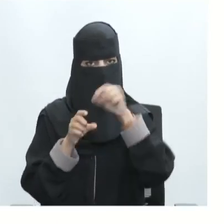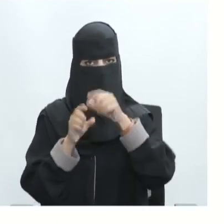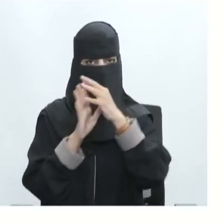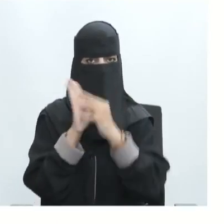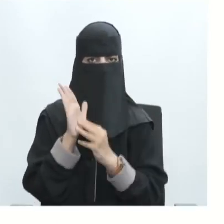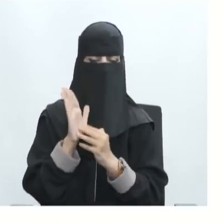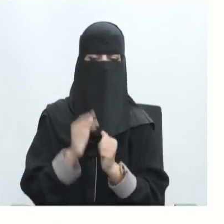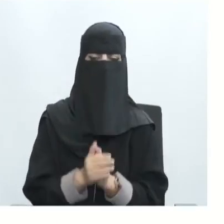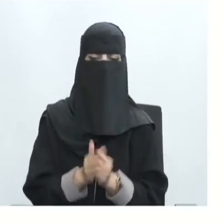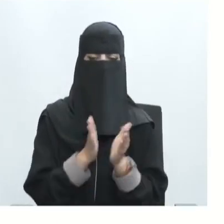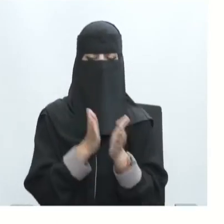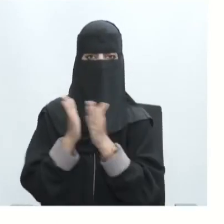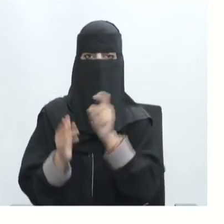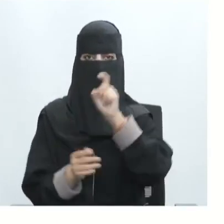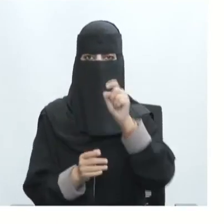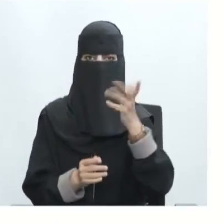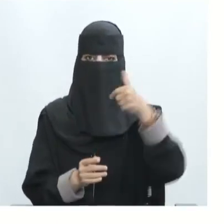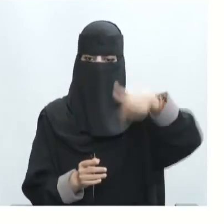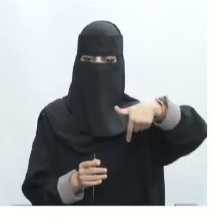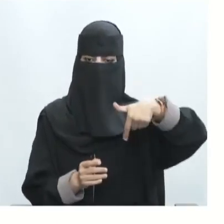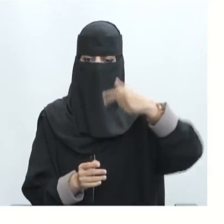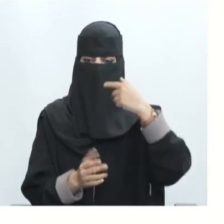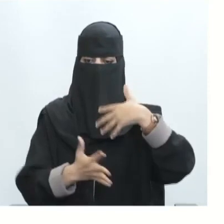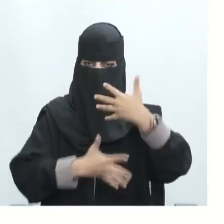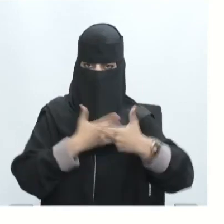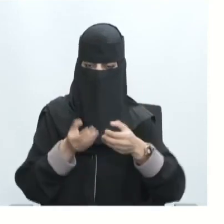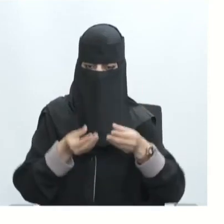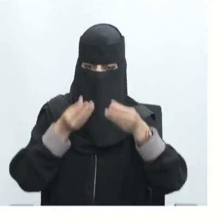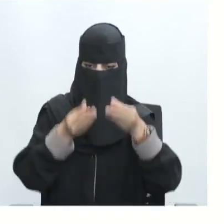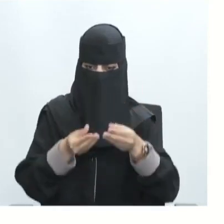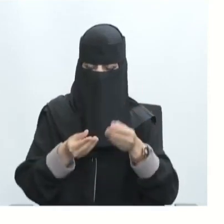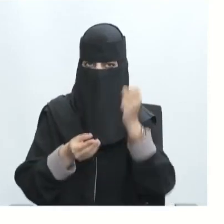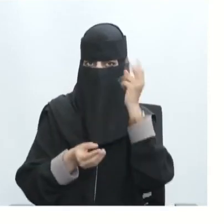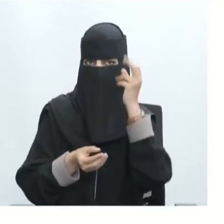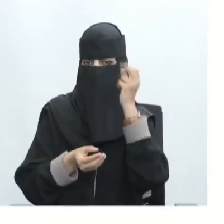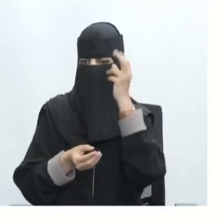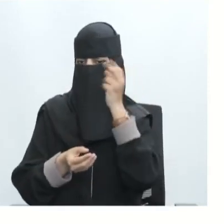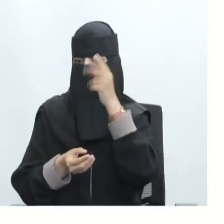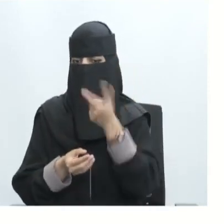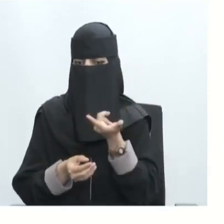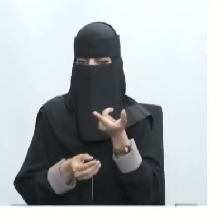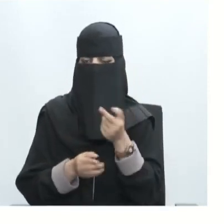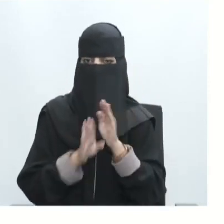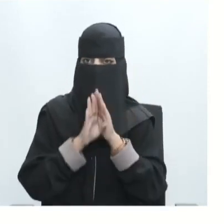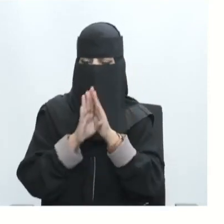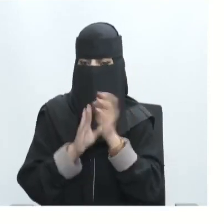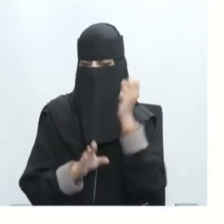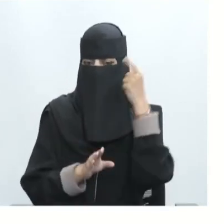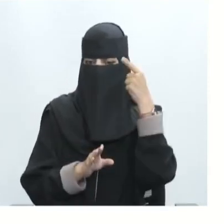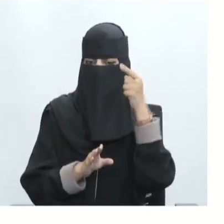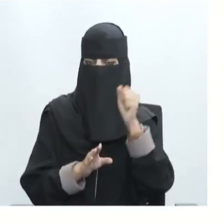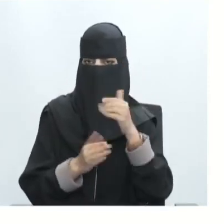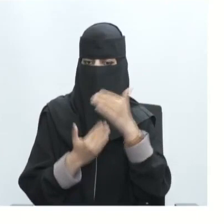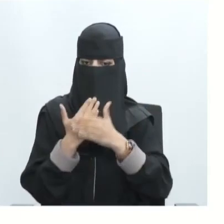بالنص فقره السادسه احاول تقديم امثله لدعم فكره تجدد المنطق بتجدد